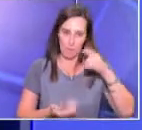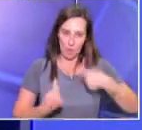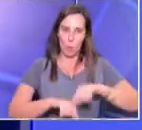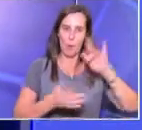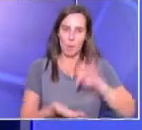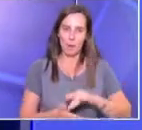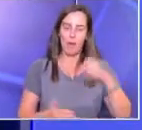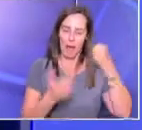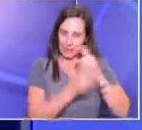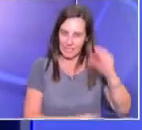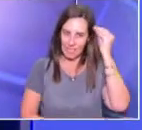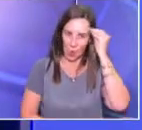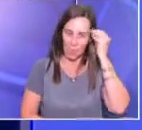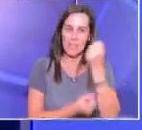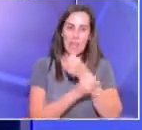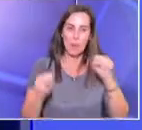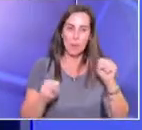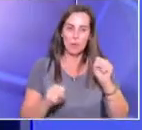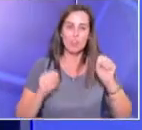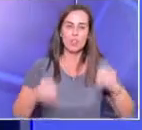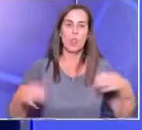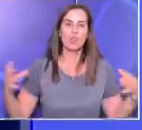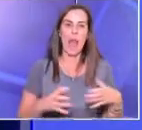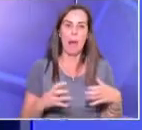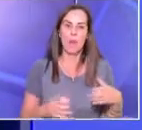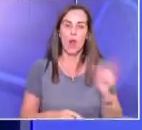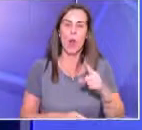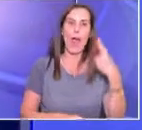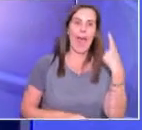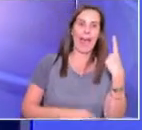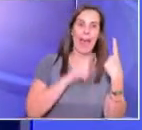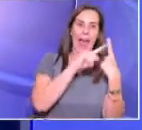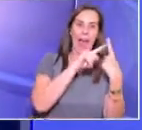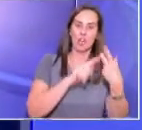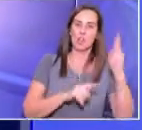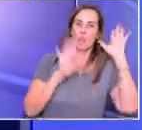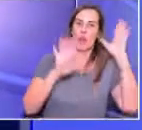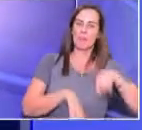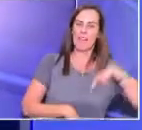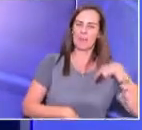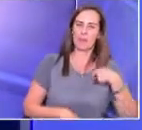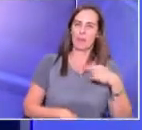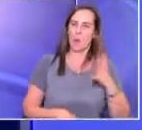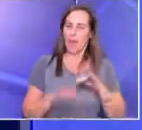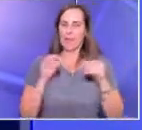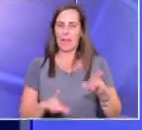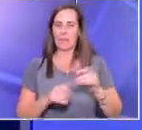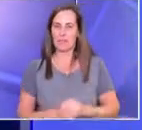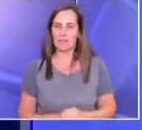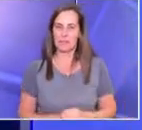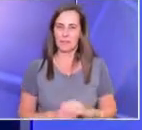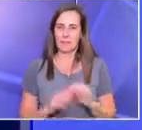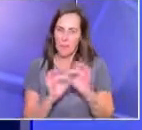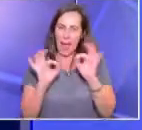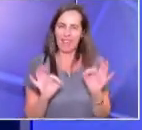גואל. עד אז זכרו, דמוקרטיה היא שלטון העם. לא אחד שנבחר ליותר מדי זמן, אולי נתחיל בזה.